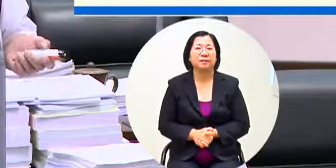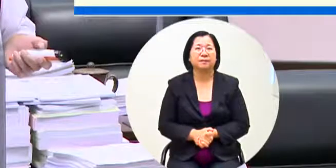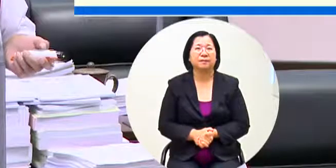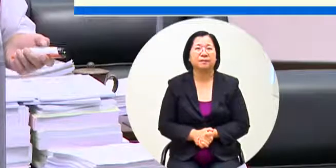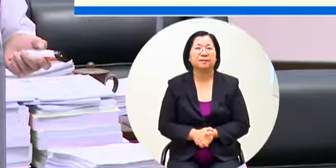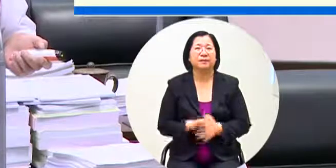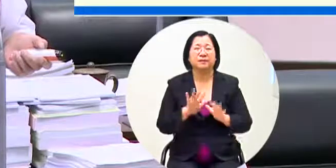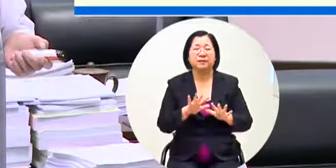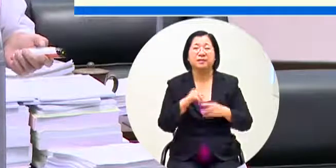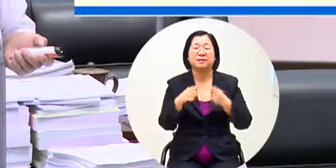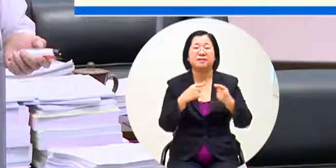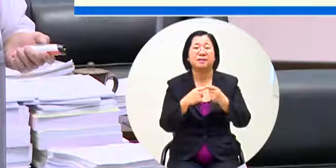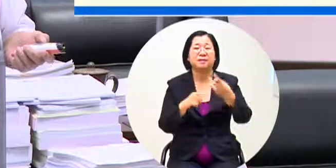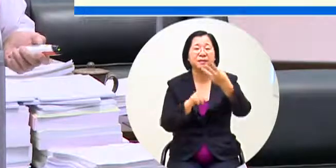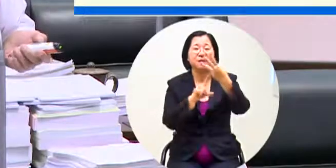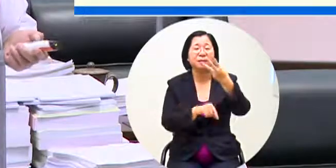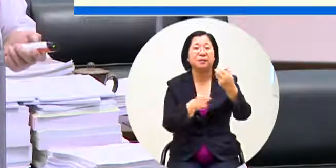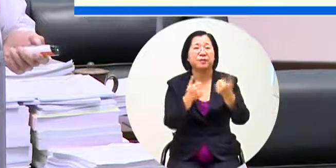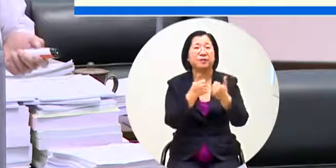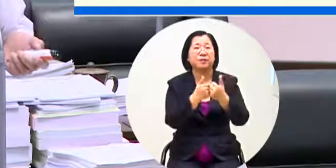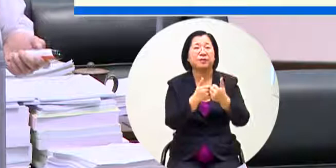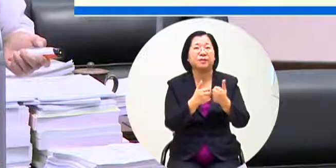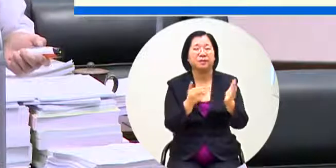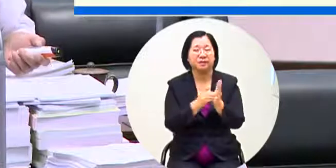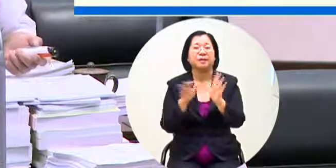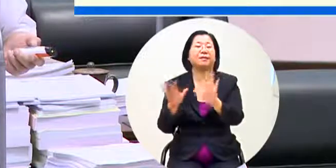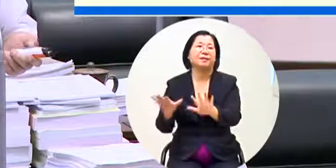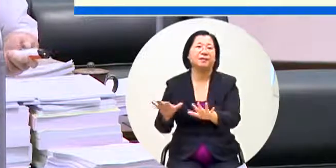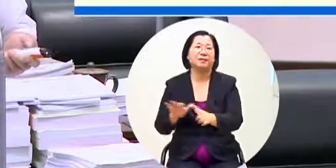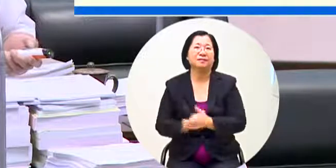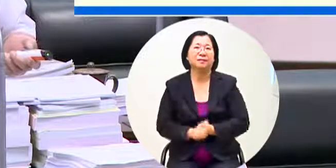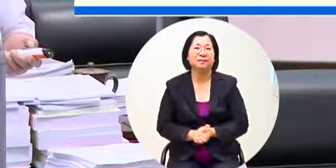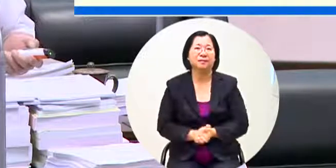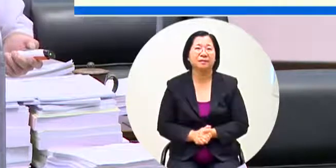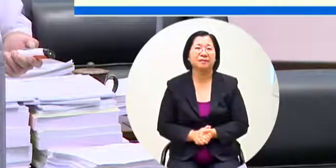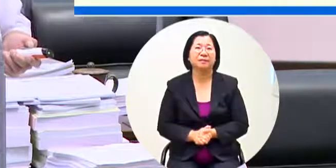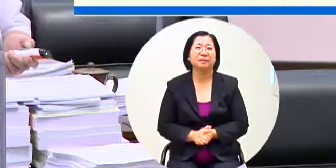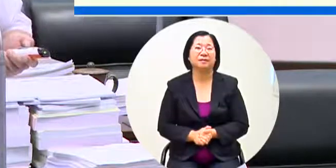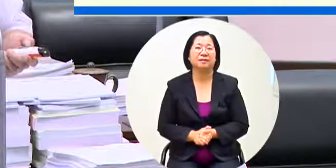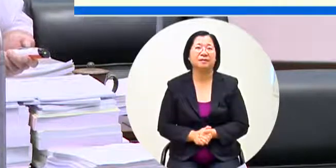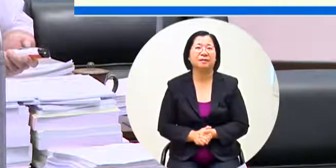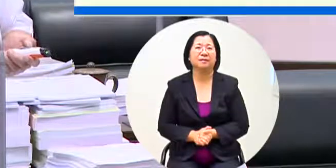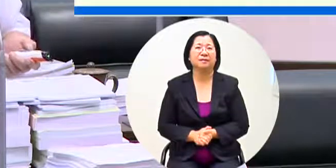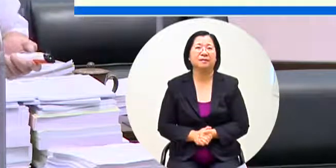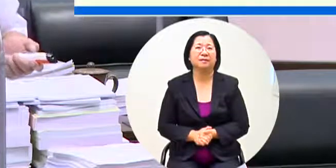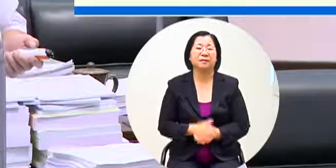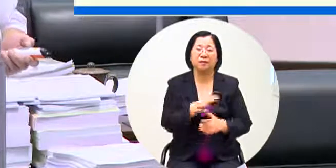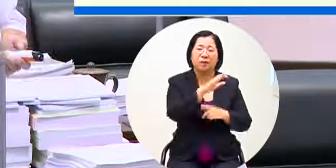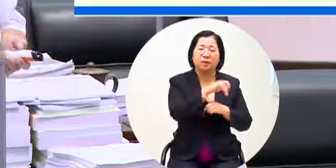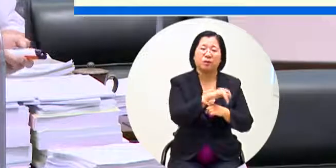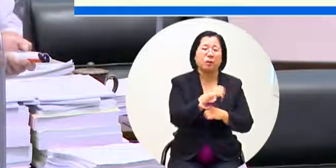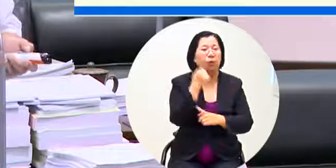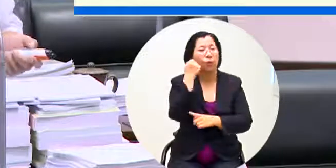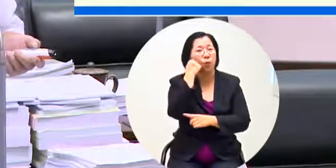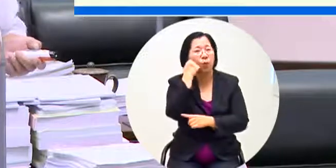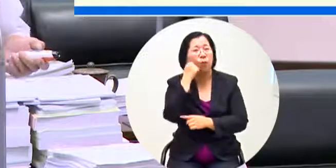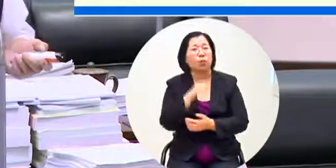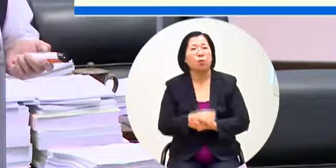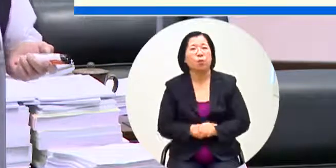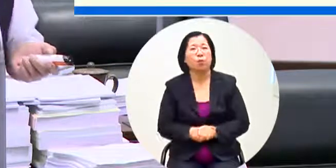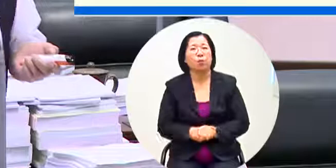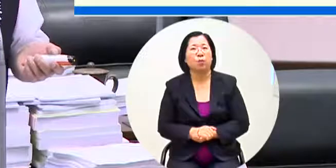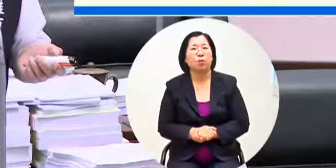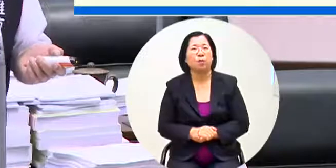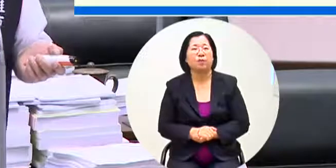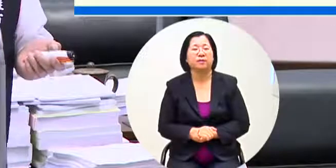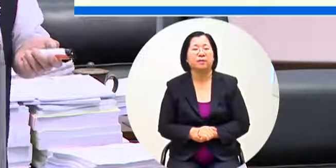甲进，这所有因农户甲住户。 诶，即个反应的问题，但是到今